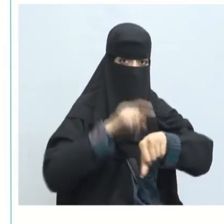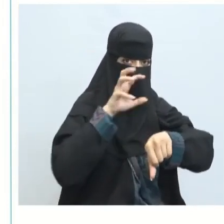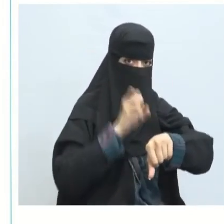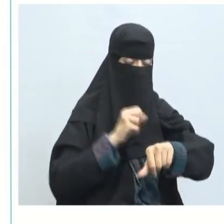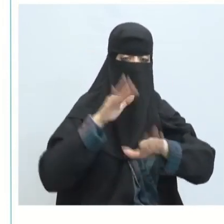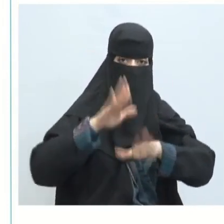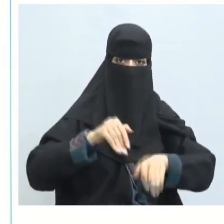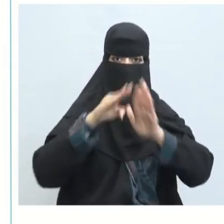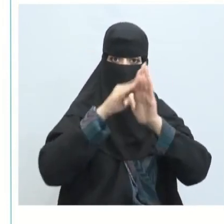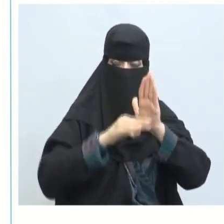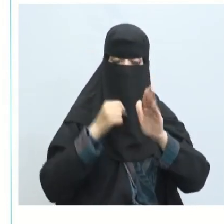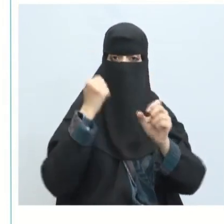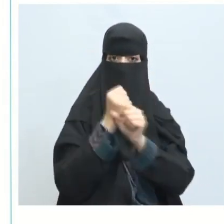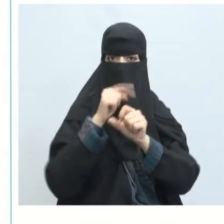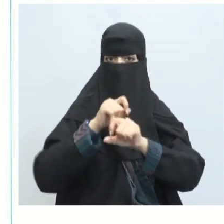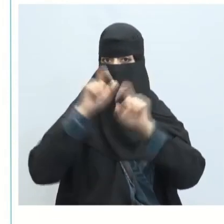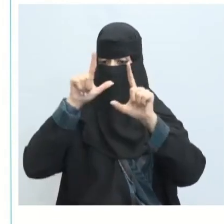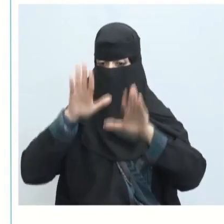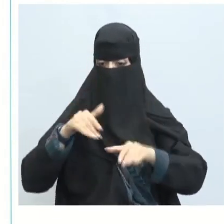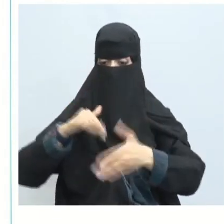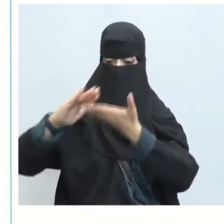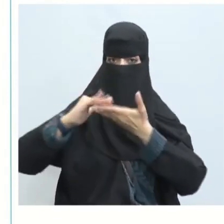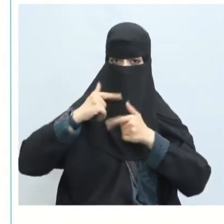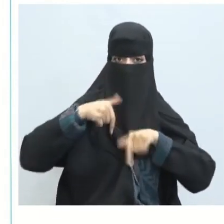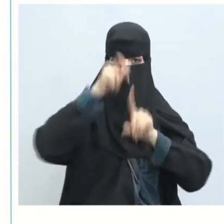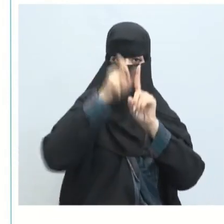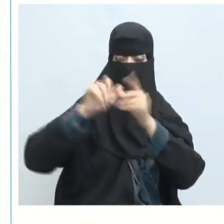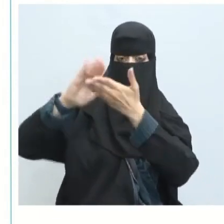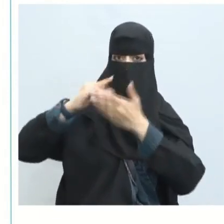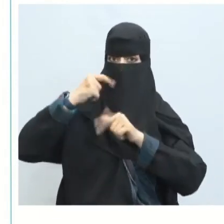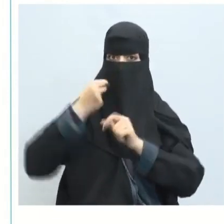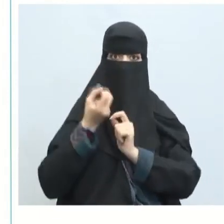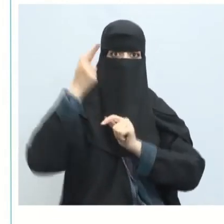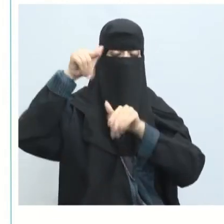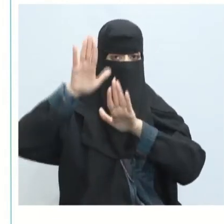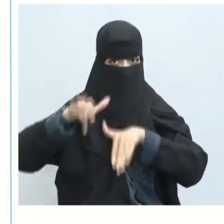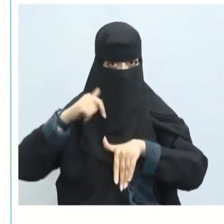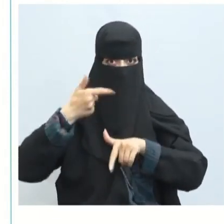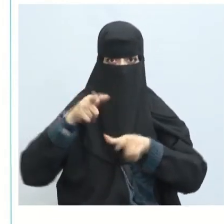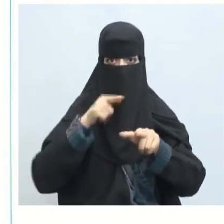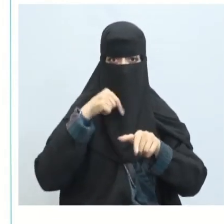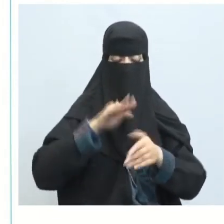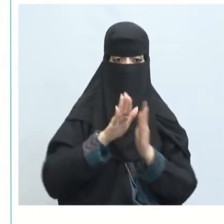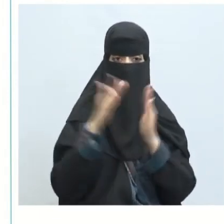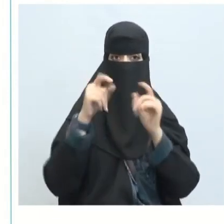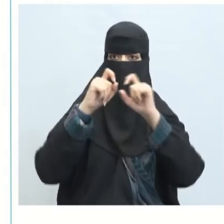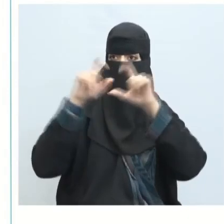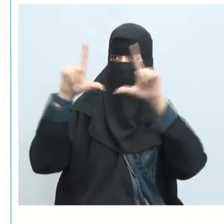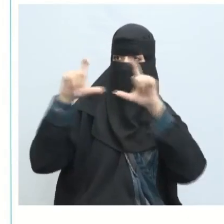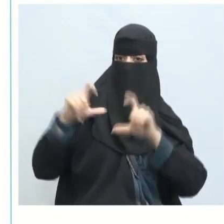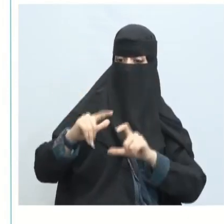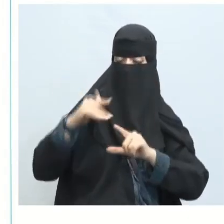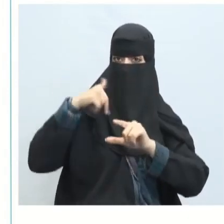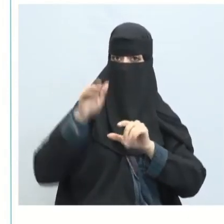برامج تطبيقات وضحناها التي تساعد السكرتير تنبهه تضع له مثلا صفحات من خلاله